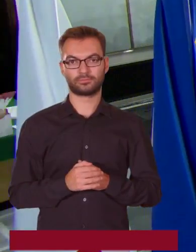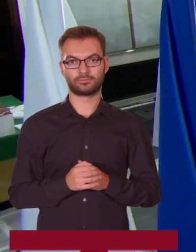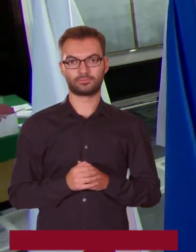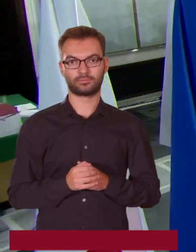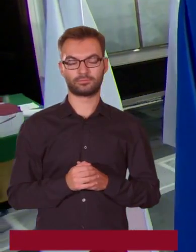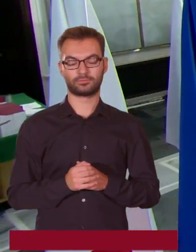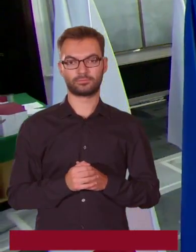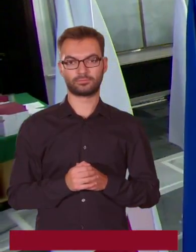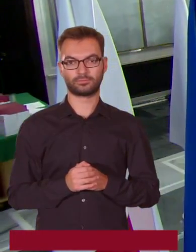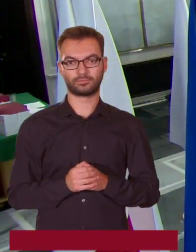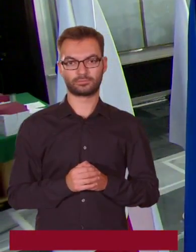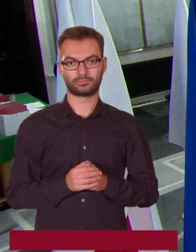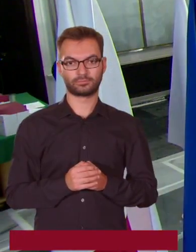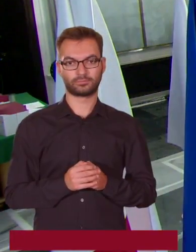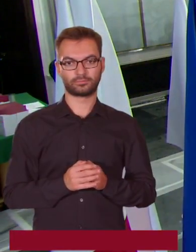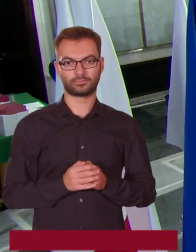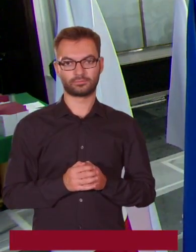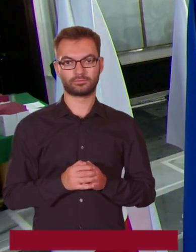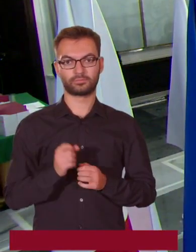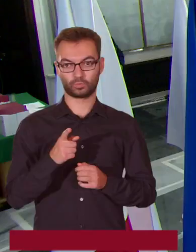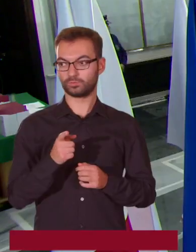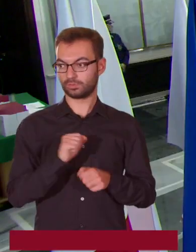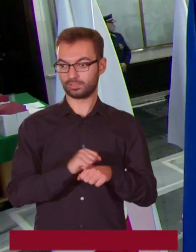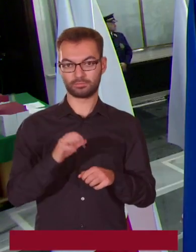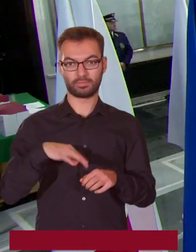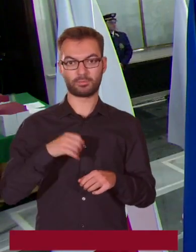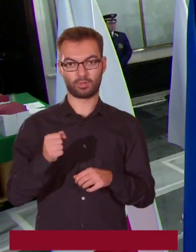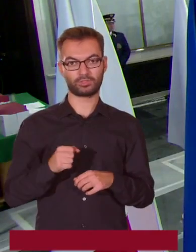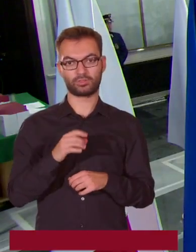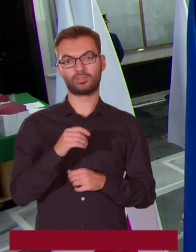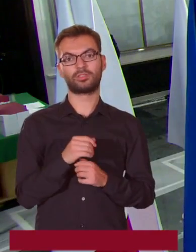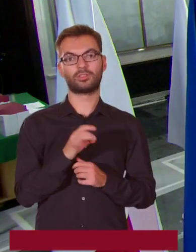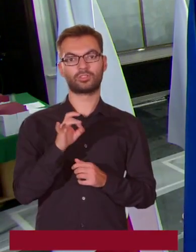Czy jest na sali pani poseł Małgorzata Maria Gosiewska?